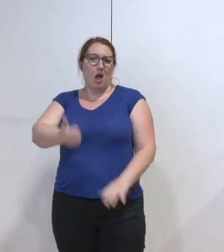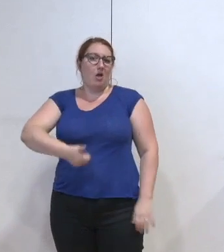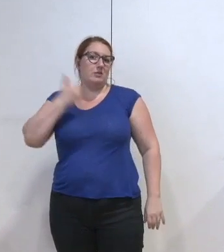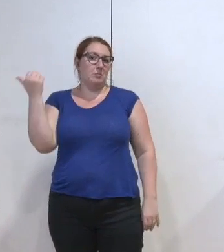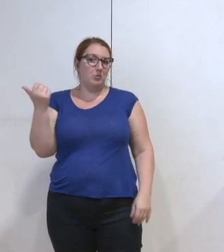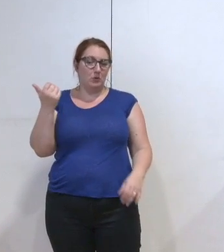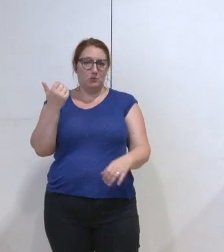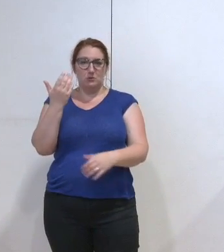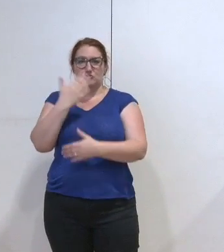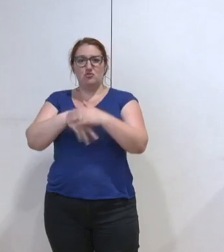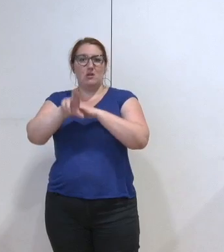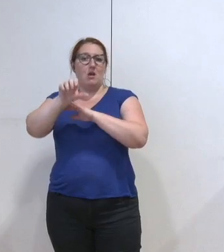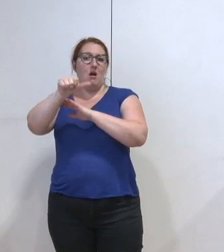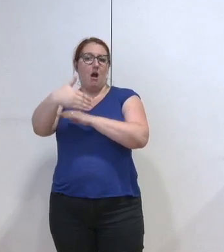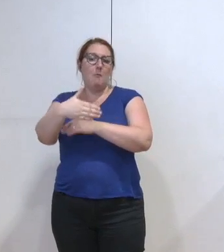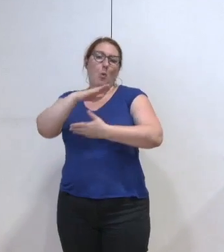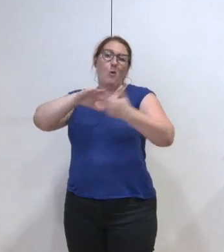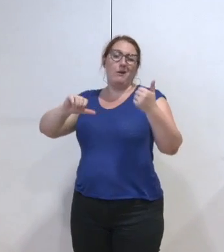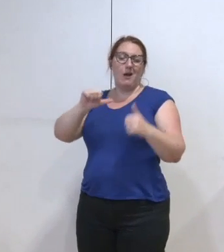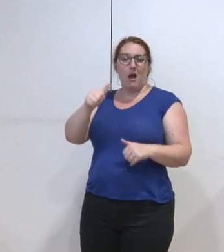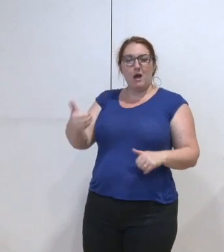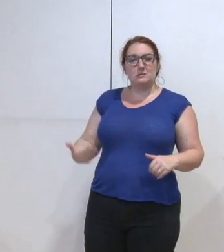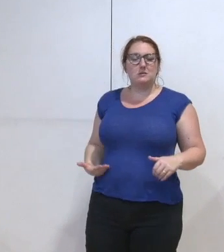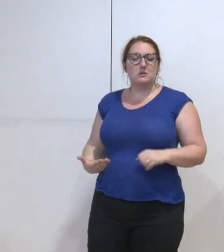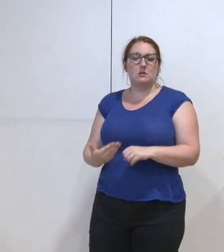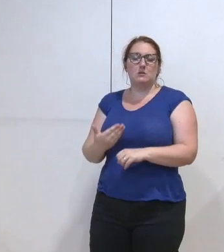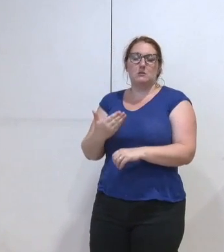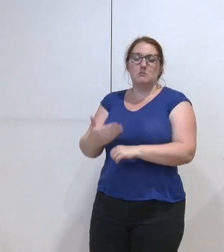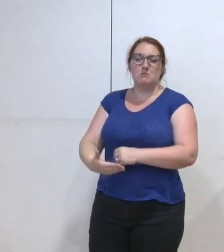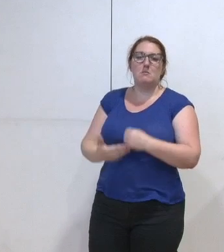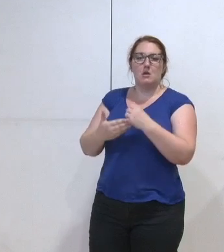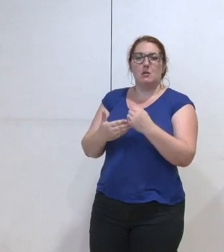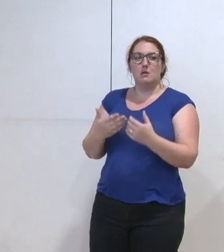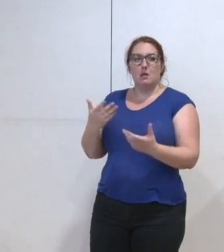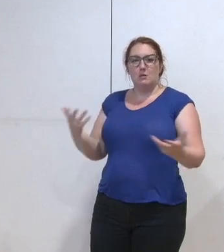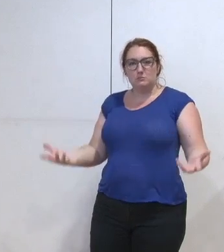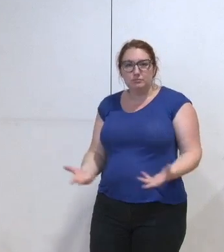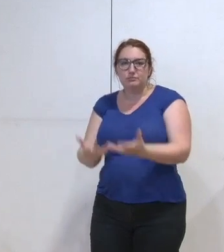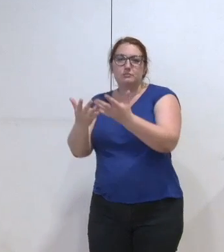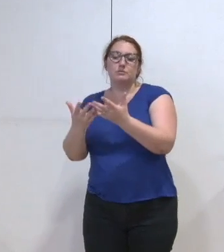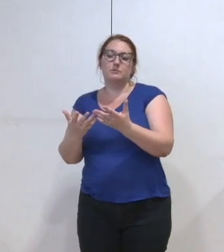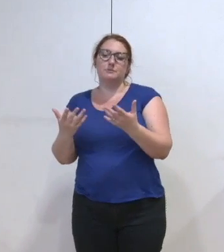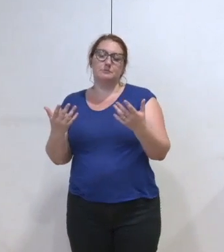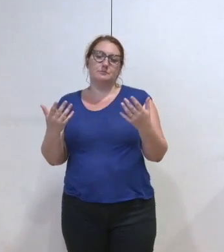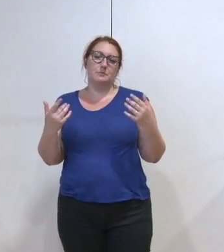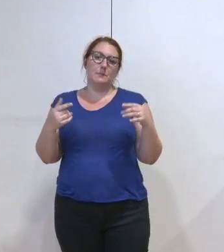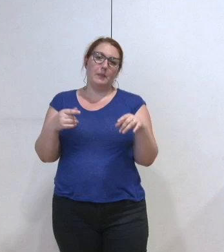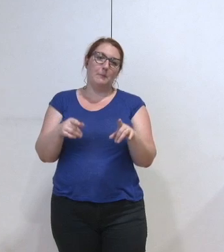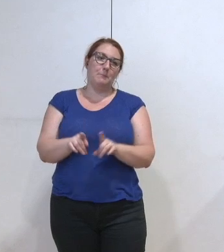dans les relais d'assistante maternelle mais en ouvrant également cette C cette